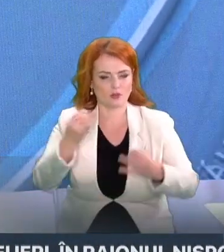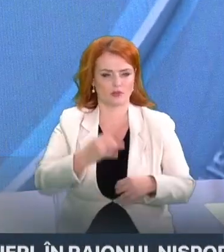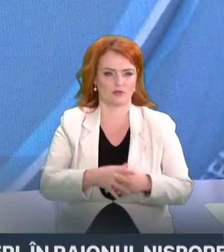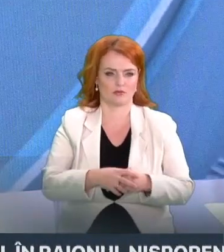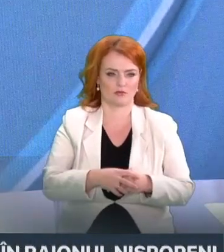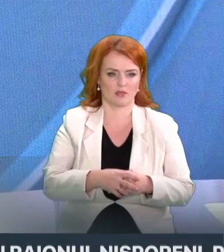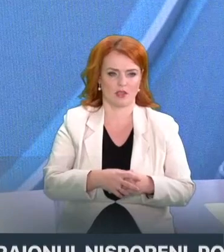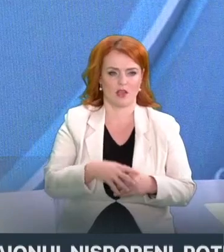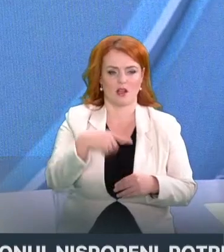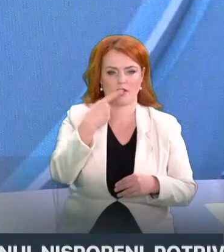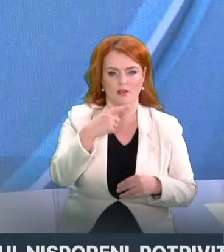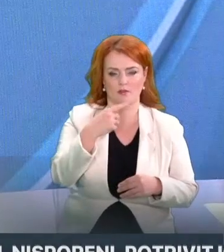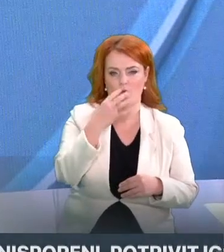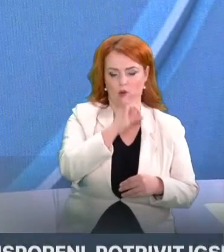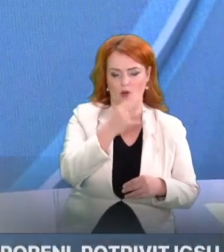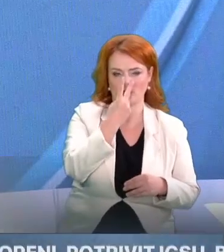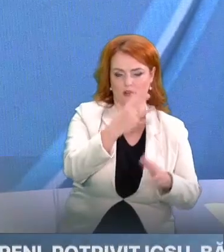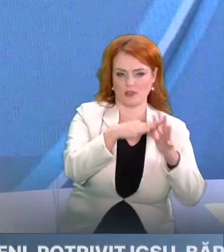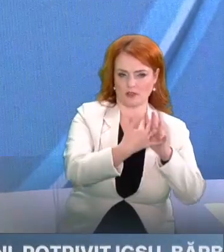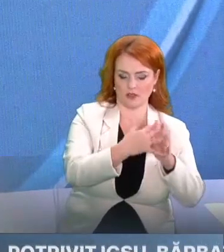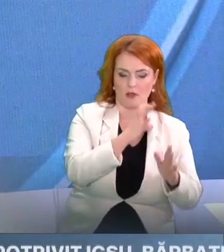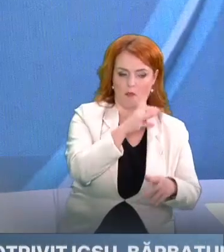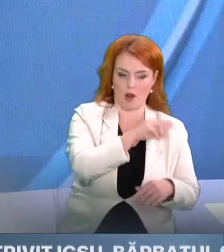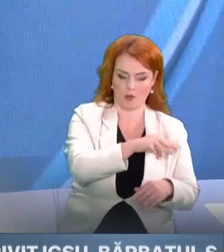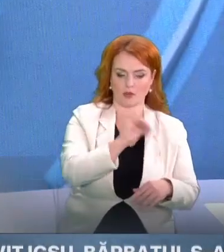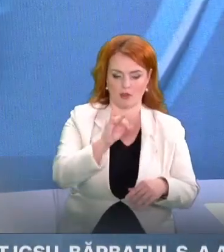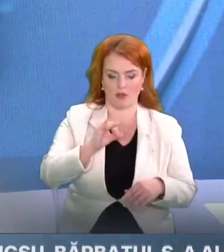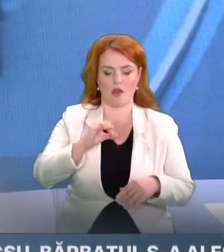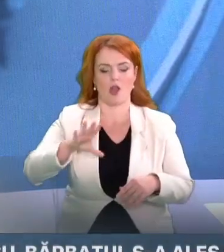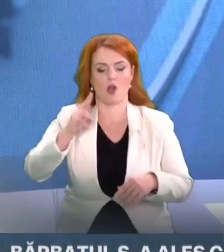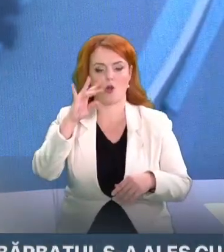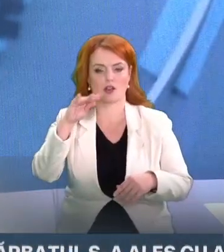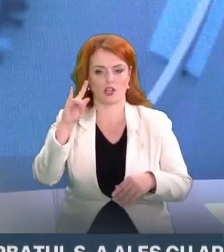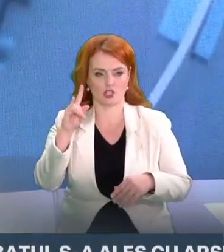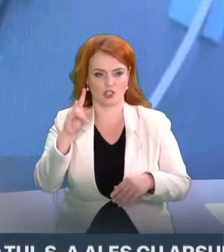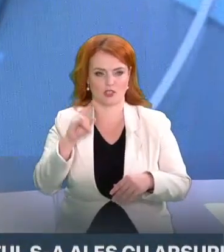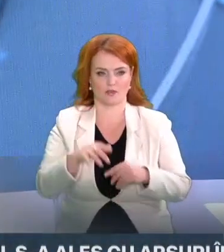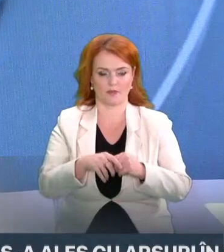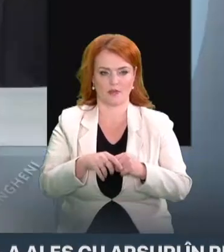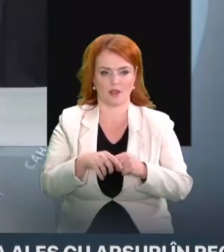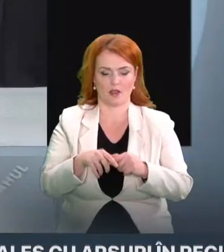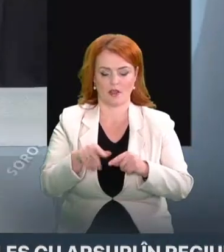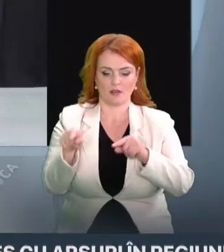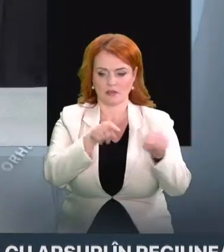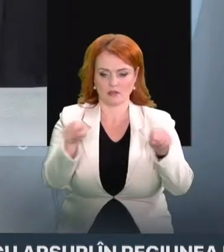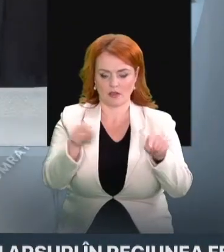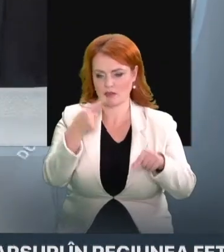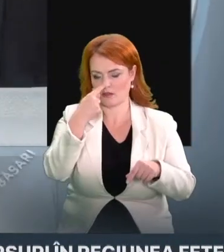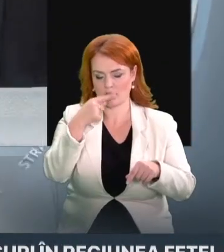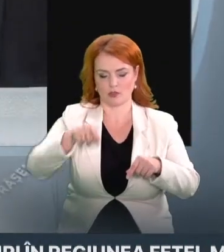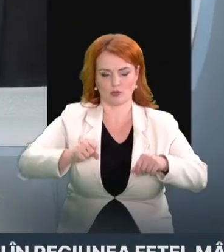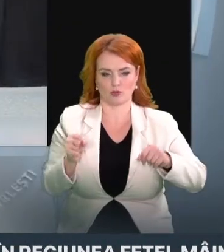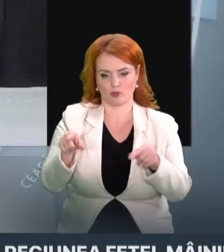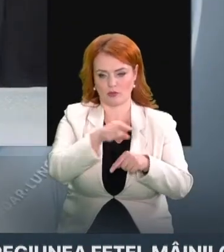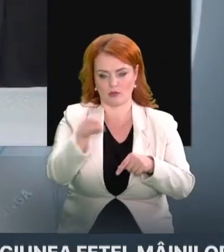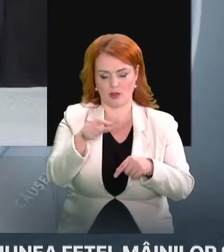două sate destul de mari, Cornești și Bahmut, la distanță de 4-5 km unul de altul. În